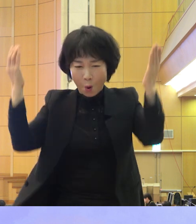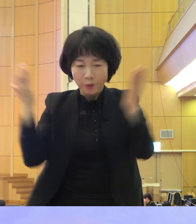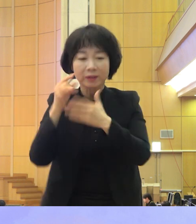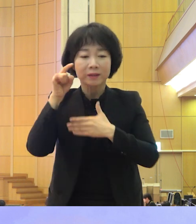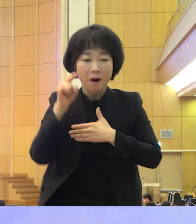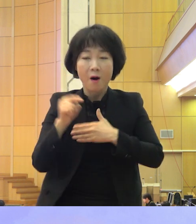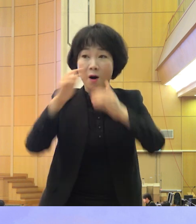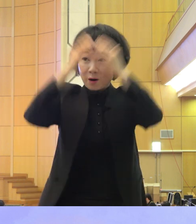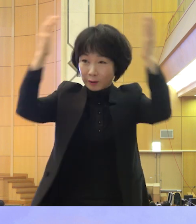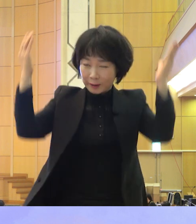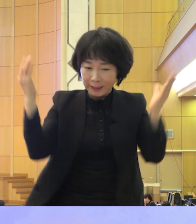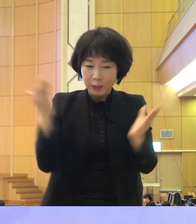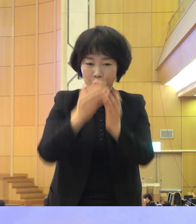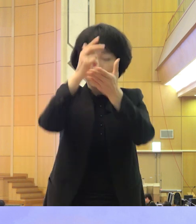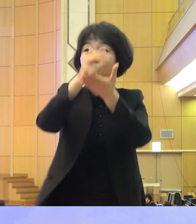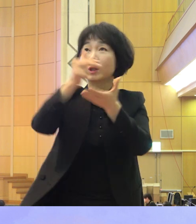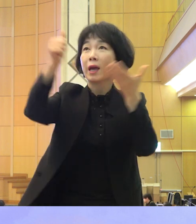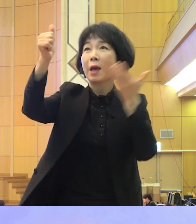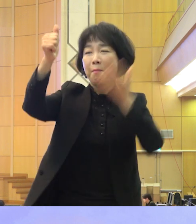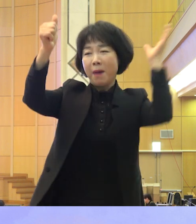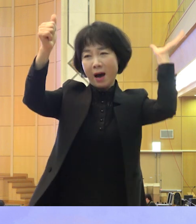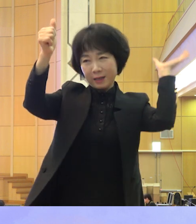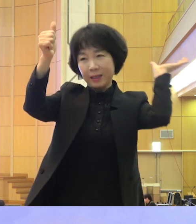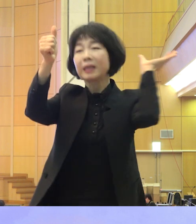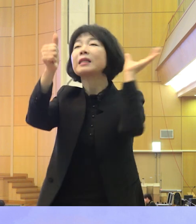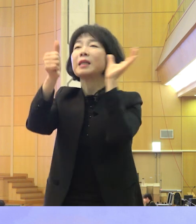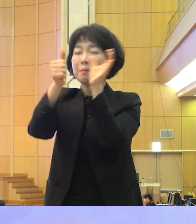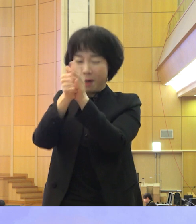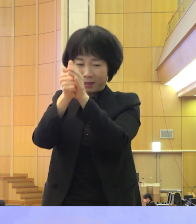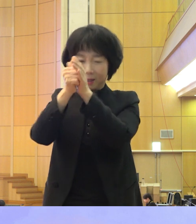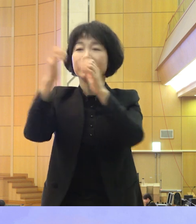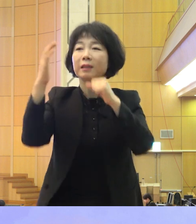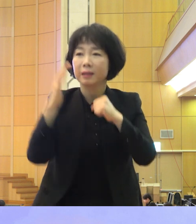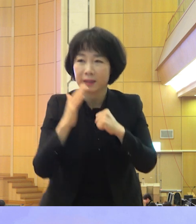나의 모든 것 다 주께